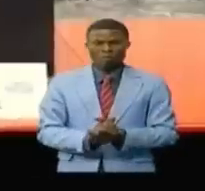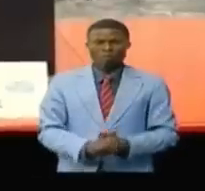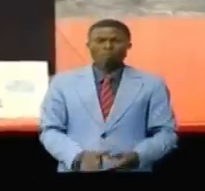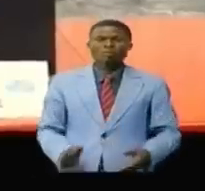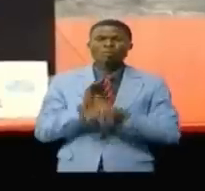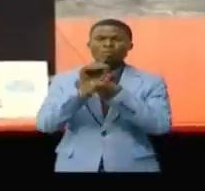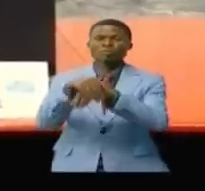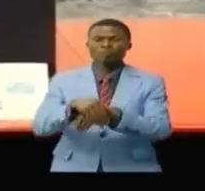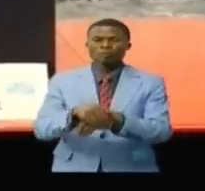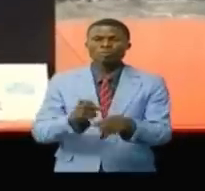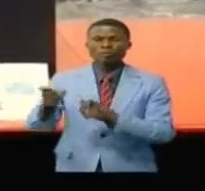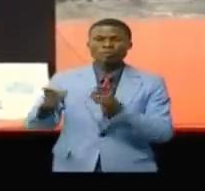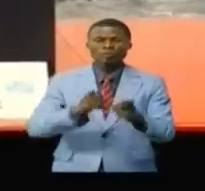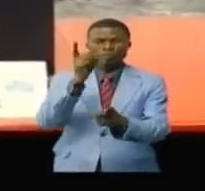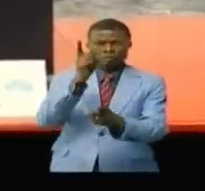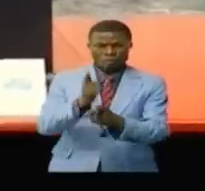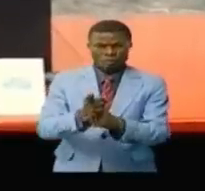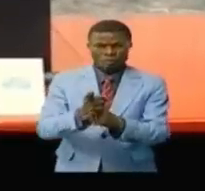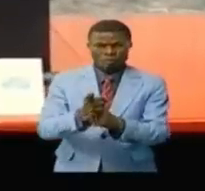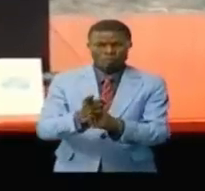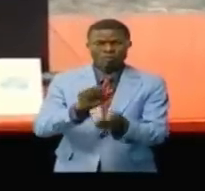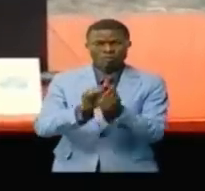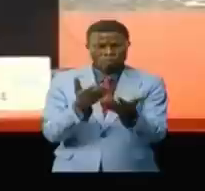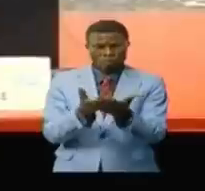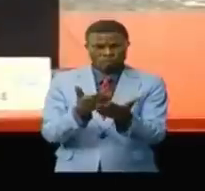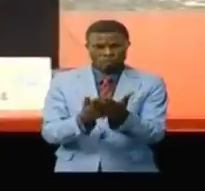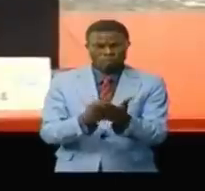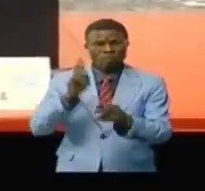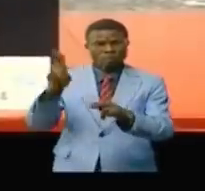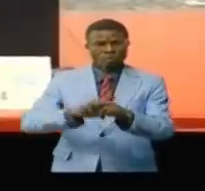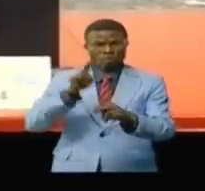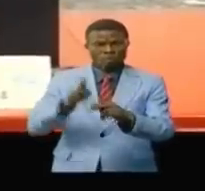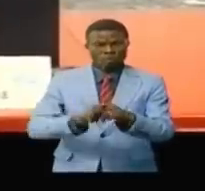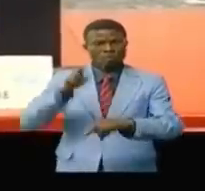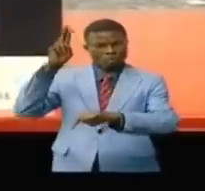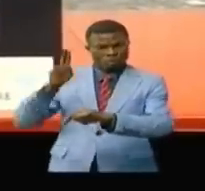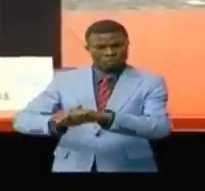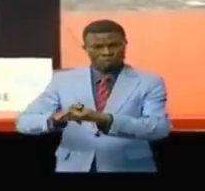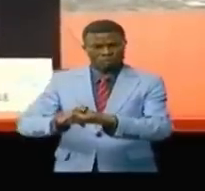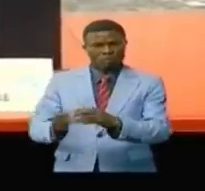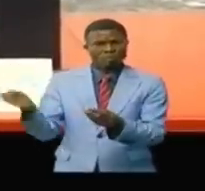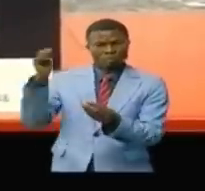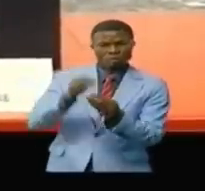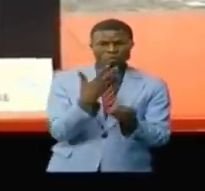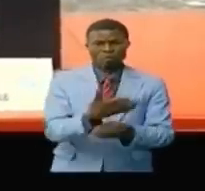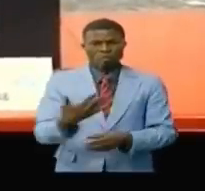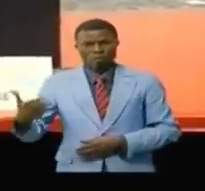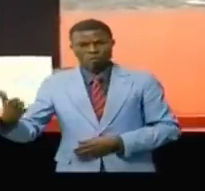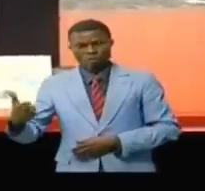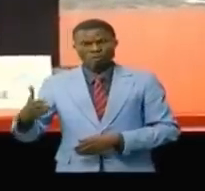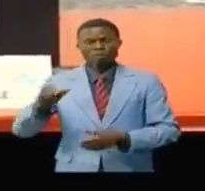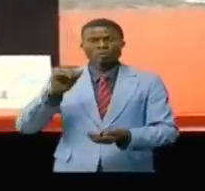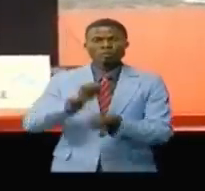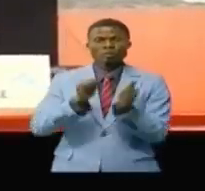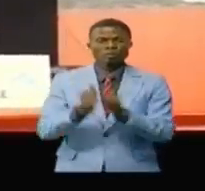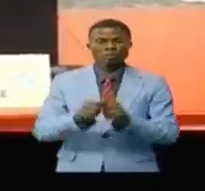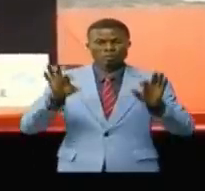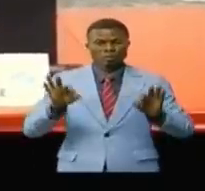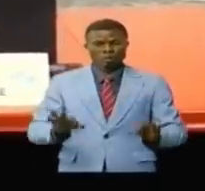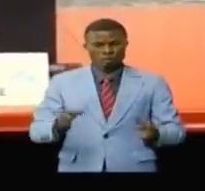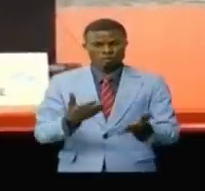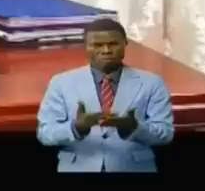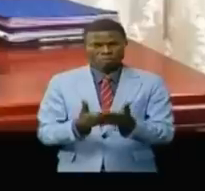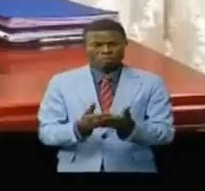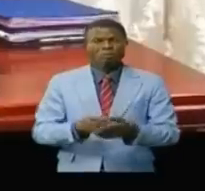L'incorporation des régimes spécifiques à l'usufruit, l'usage et l'habitation et les compléments du dispositif des servitudes foncières.